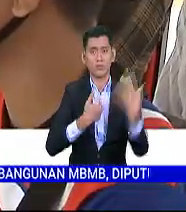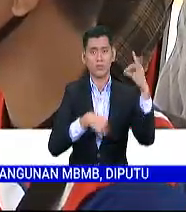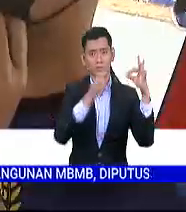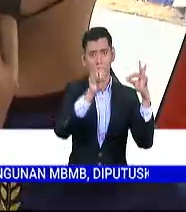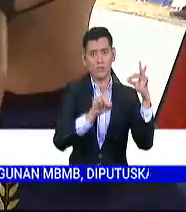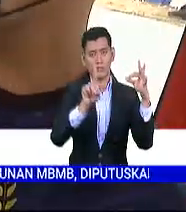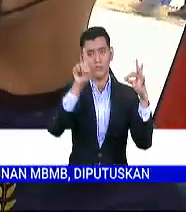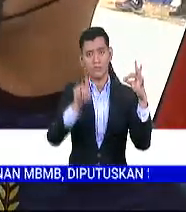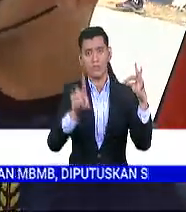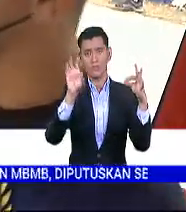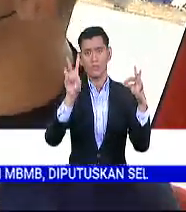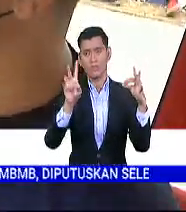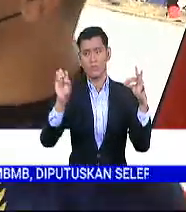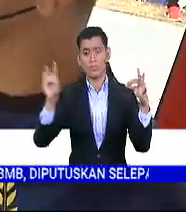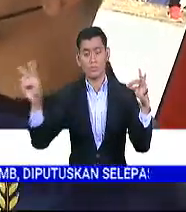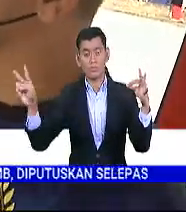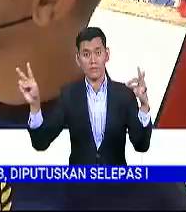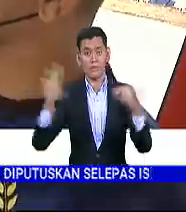ini.